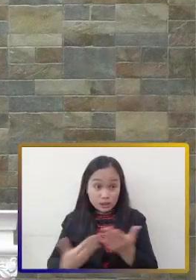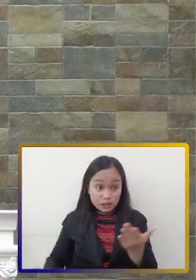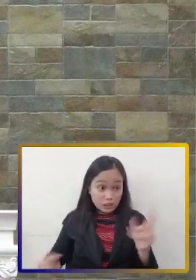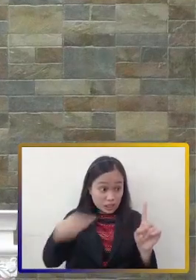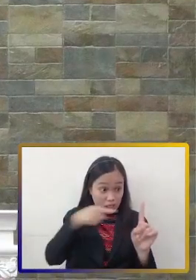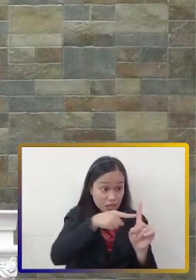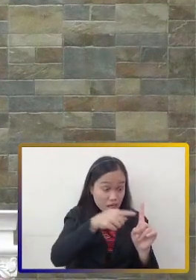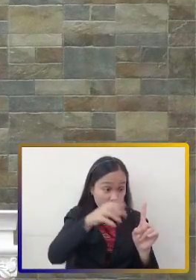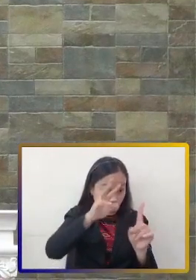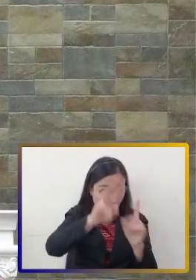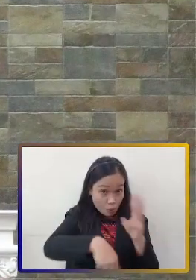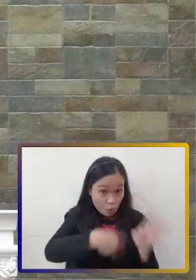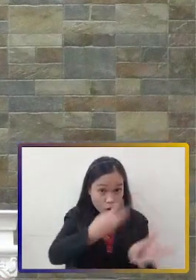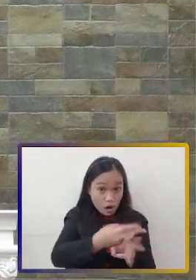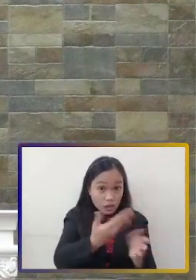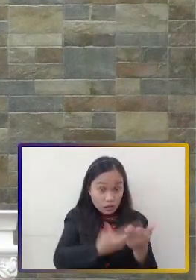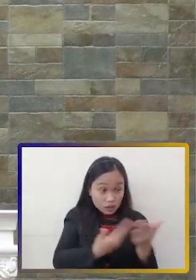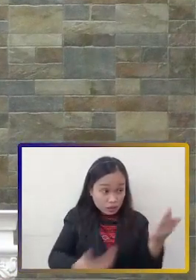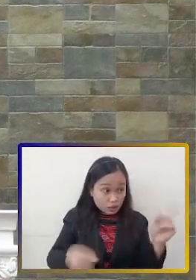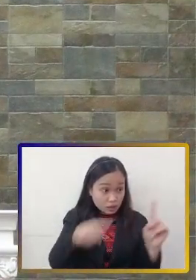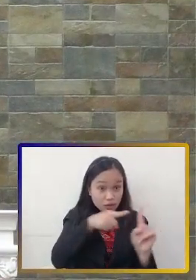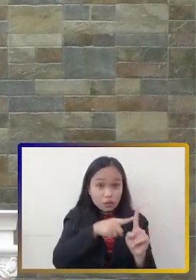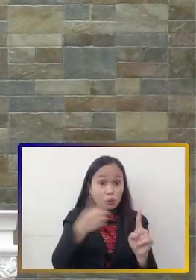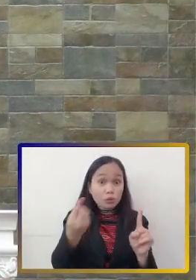stronghold, pinaligiran nila